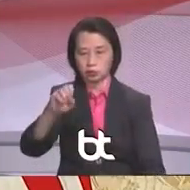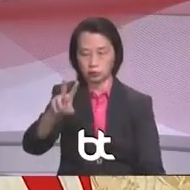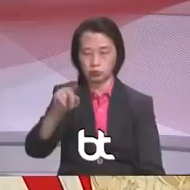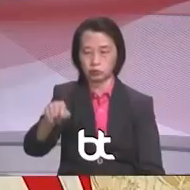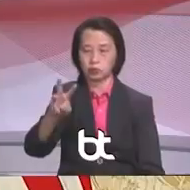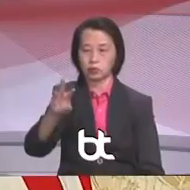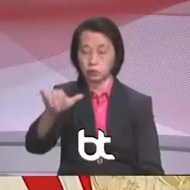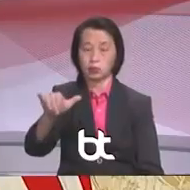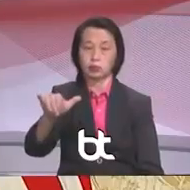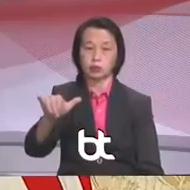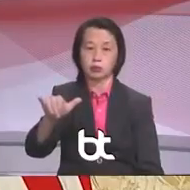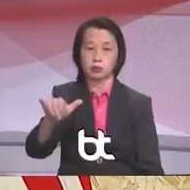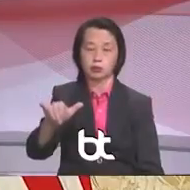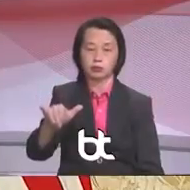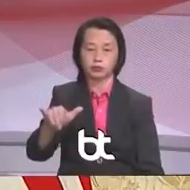http://vaksincovid.gov.my.